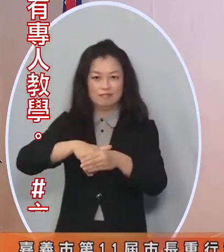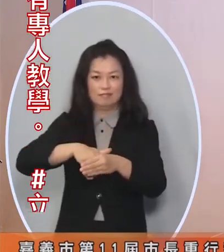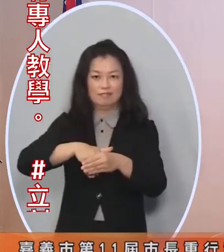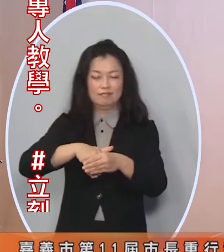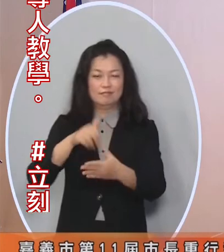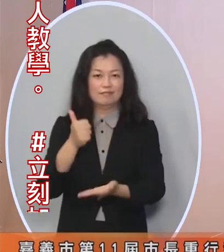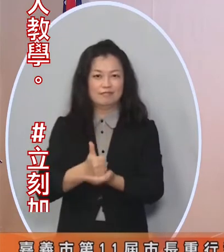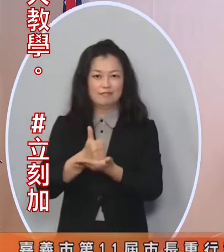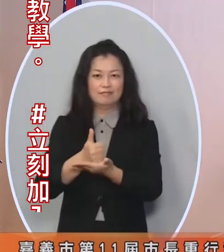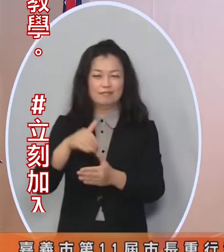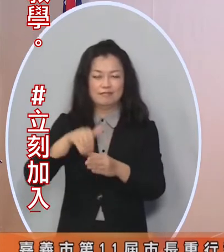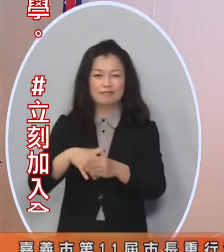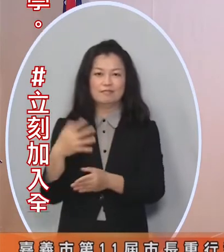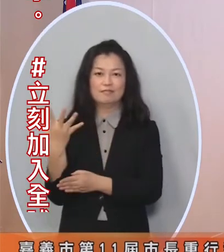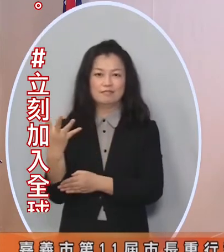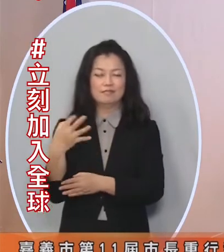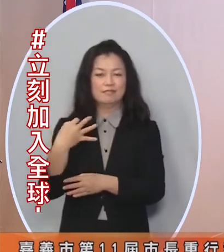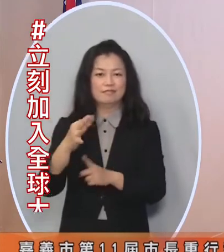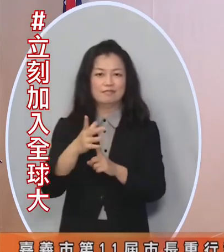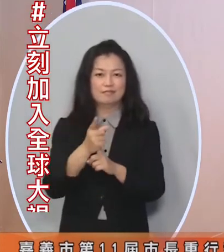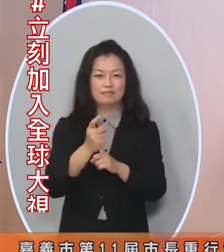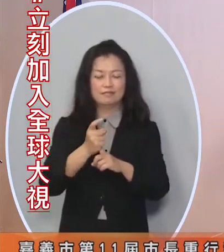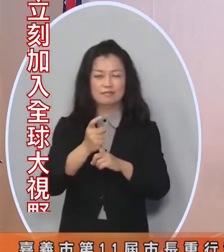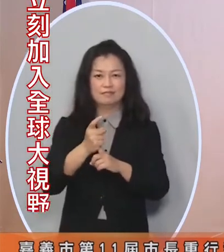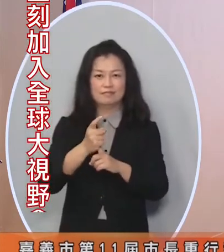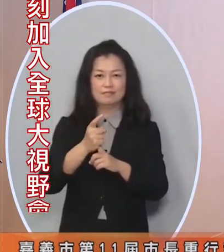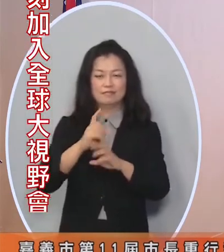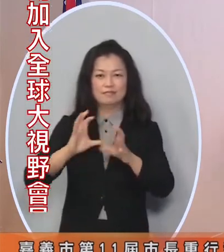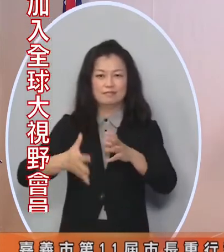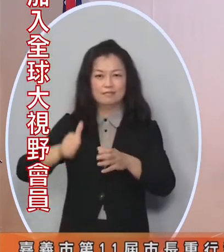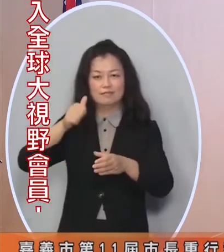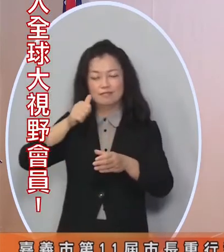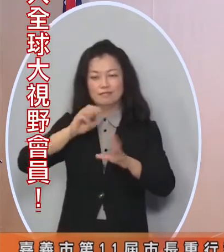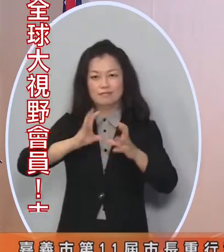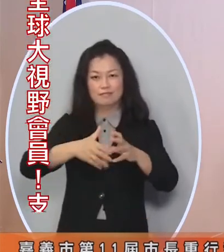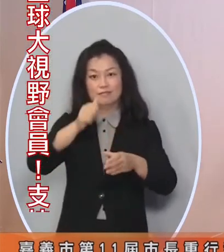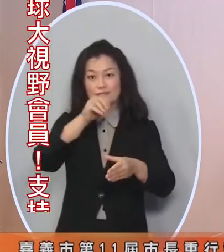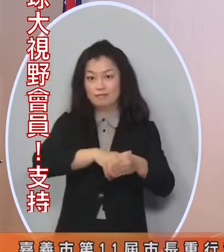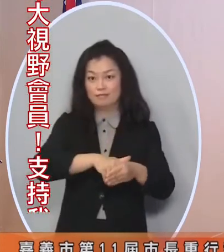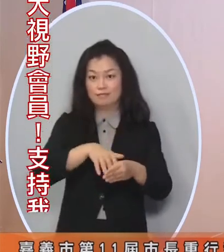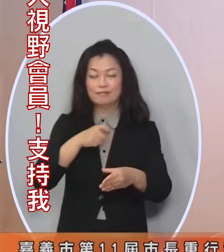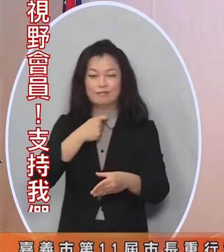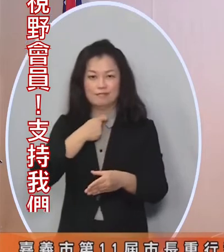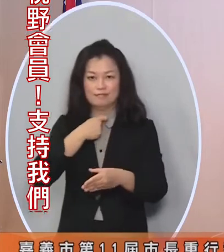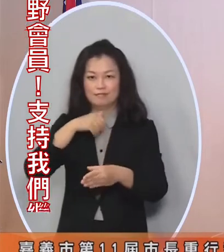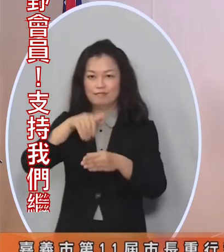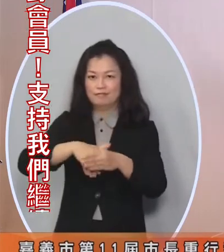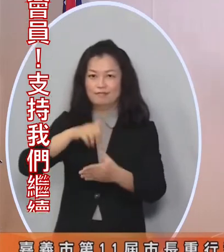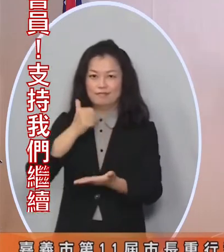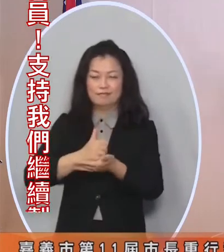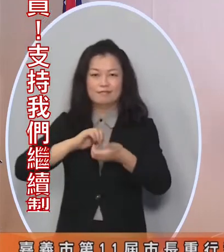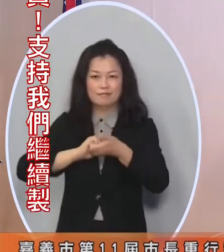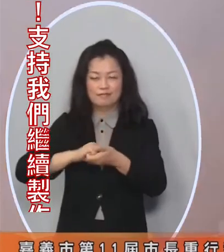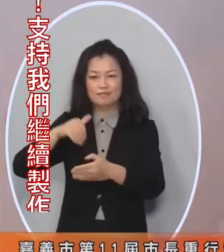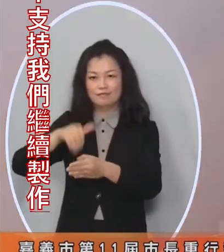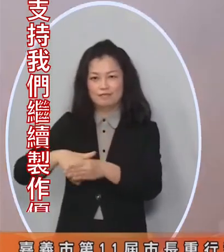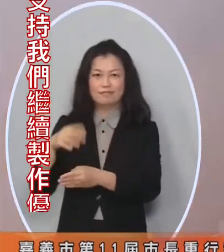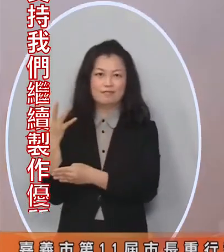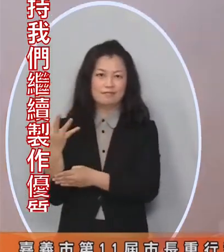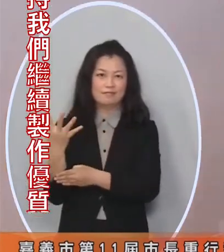号。财神总统选总统，一定当选，已经当选，是我当选，投四